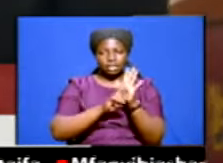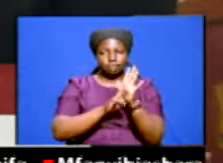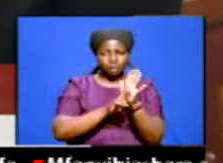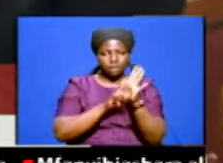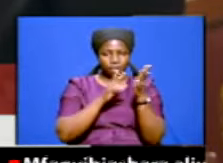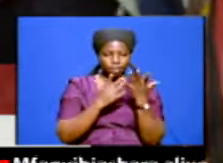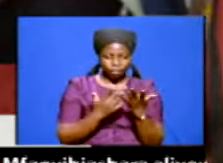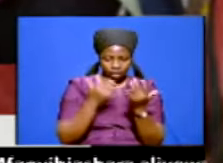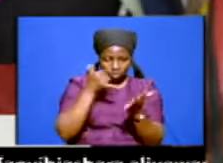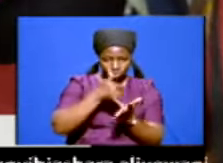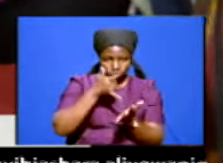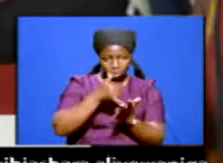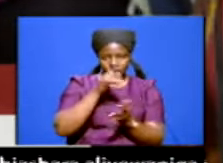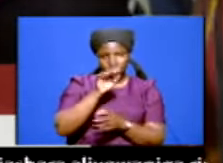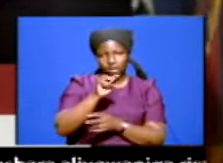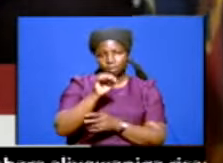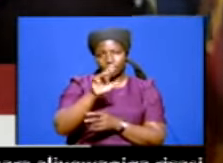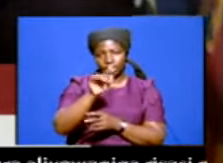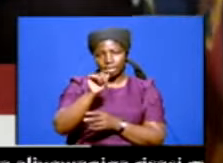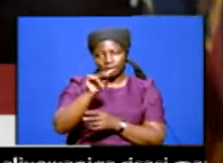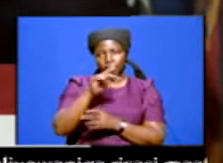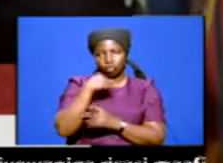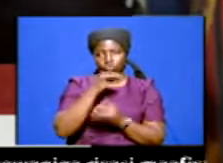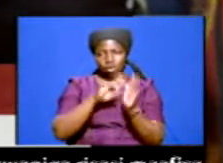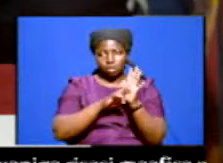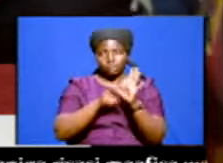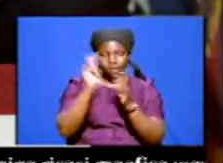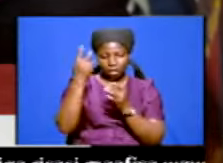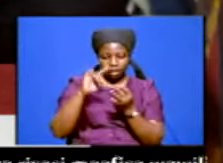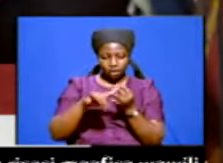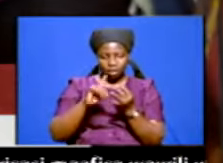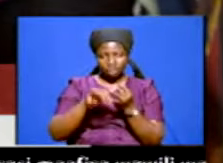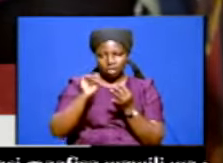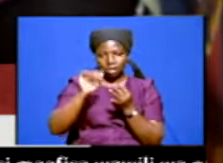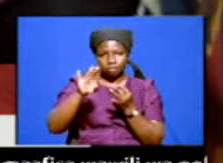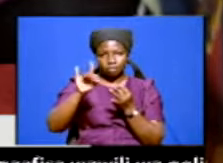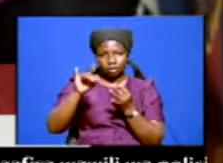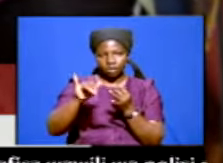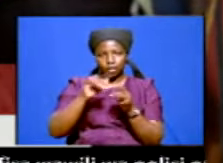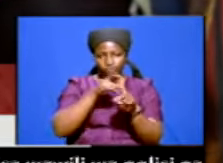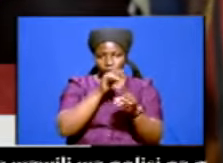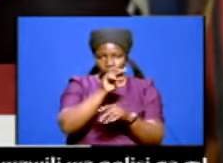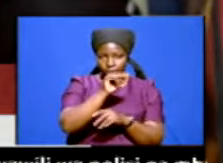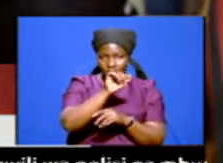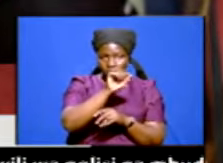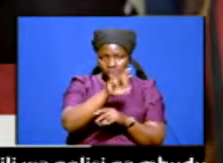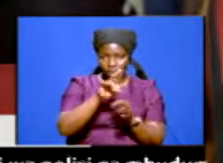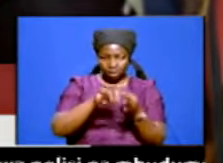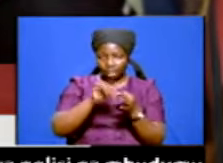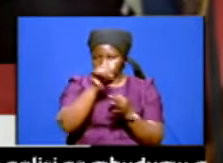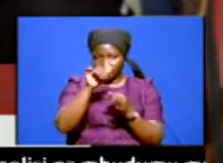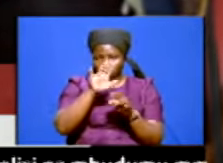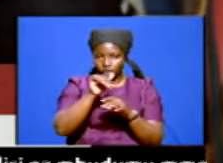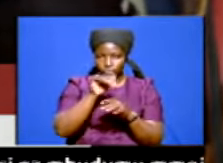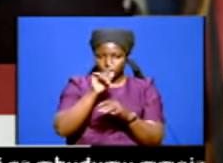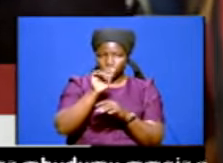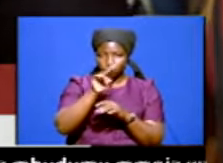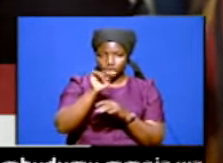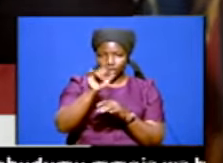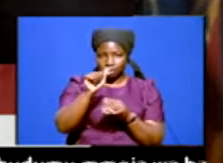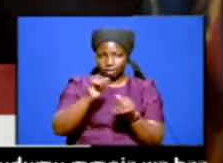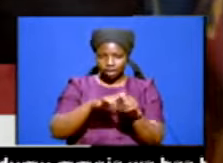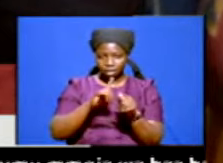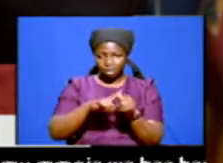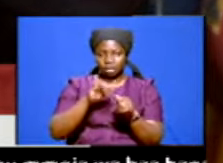Martin Kimani mwakilishi wa Kenya, Abdi Wabari wa Niger, Tarek Ladeb wa Tunisia na Inga Ronda wa visiwa